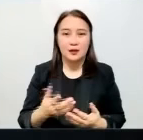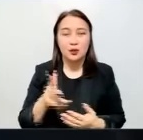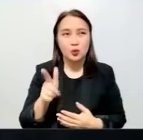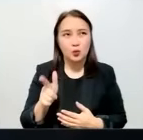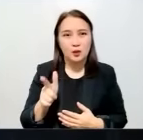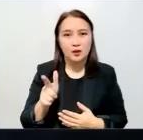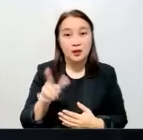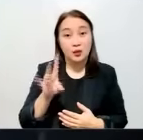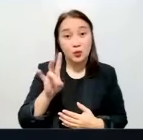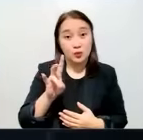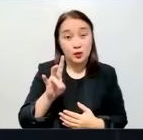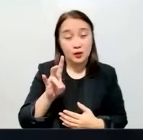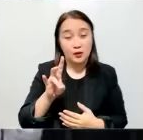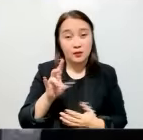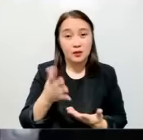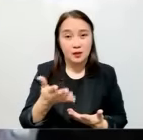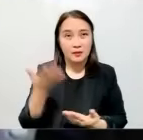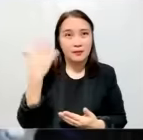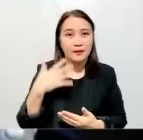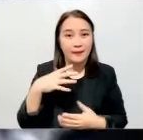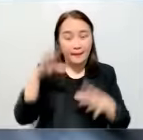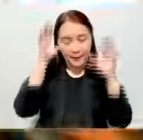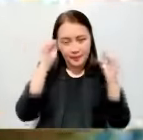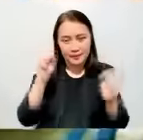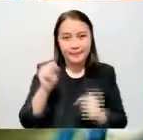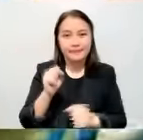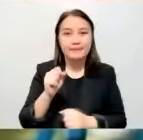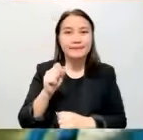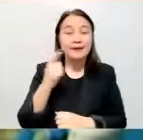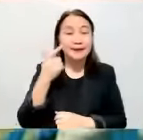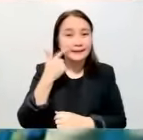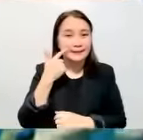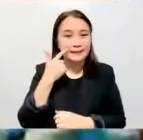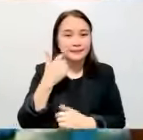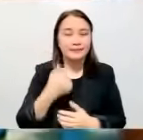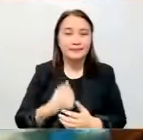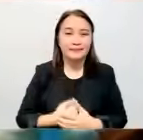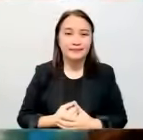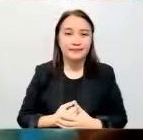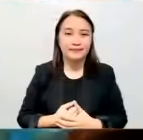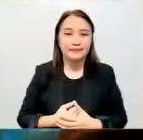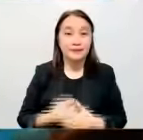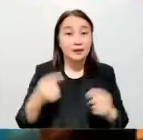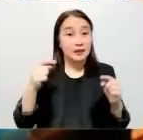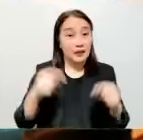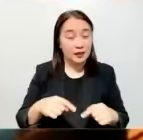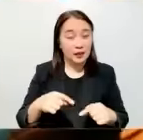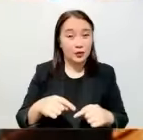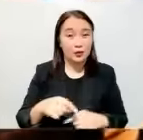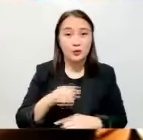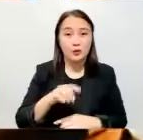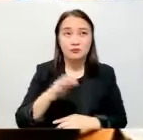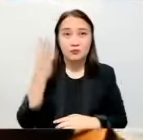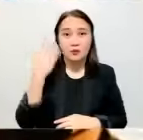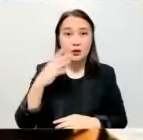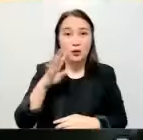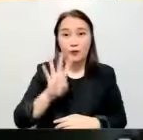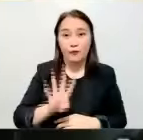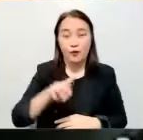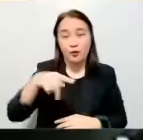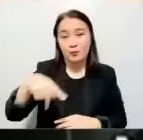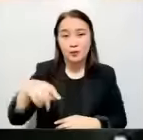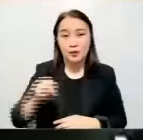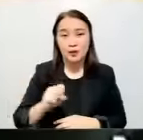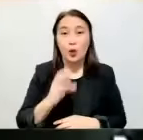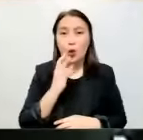ni dating Pangulong Gloria Macapagal Arroyo. Sa ilalim ng 4Ps, maaari lamang mabigyan ng ayuda